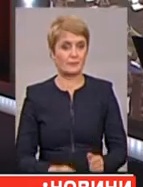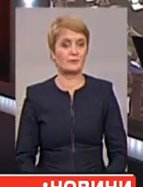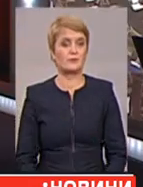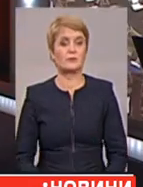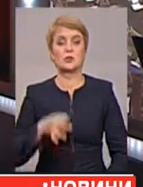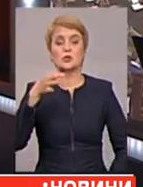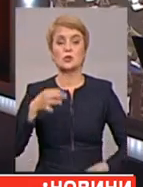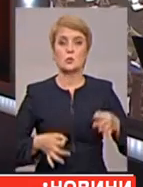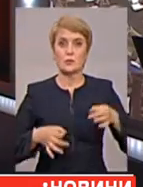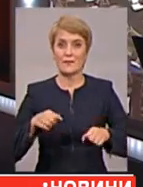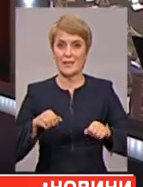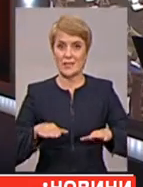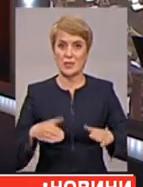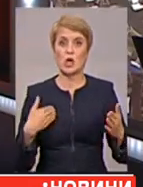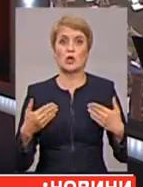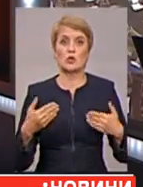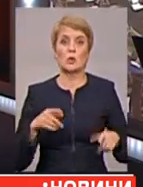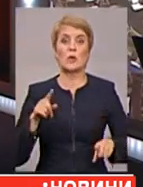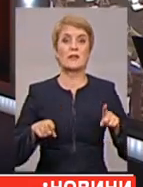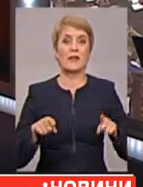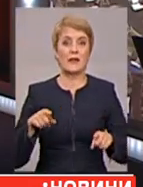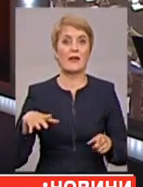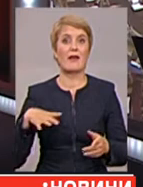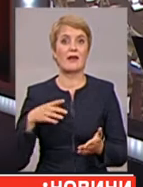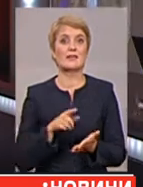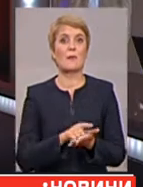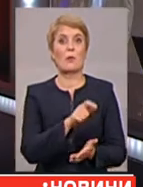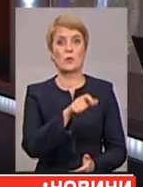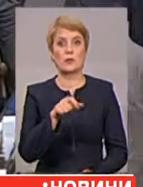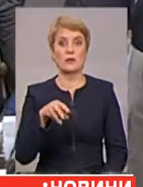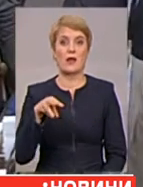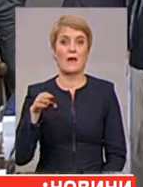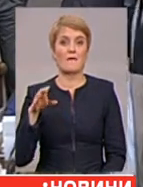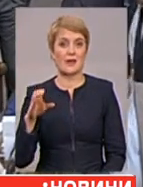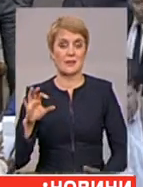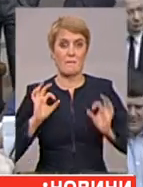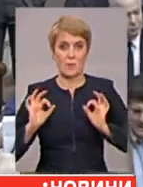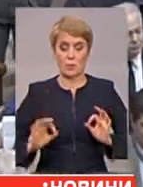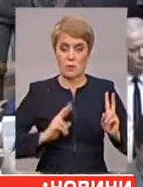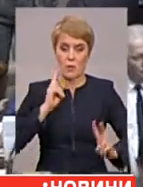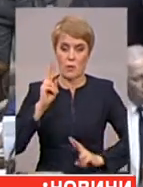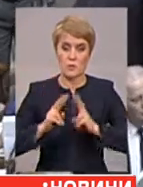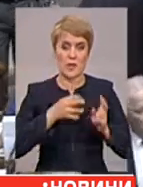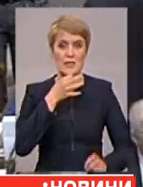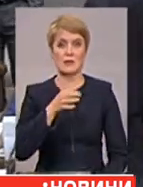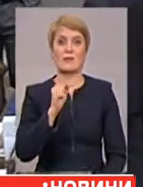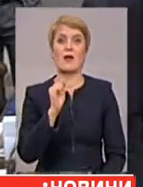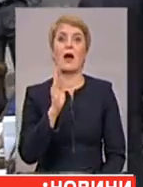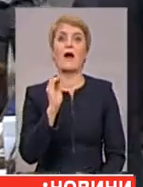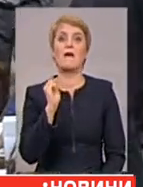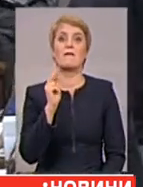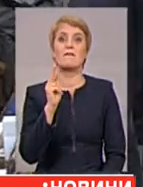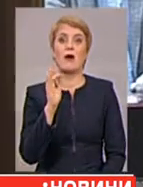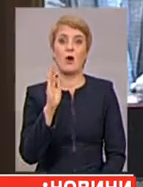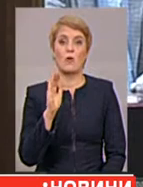Судові рішення щодо деяких експодатківців МВС і прокуратура оскаржать. Про це розповів міністр внутрішніх справ Арсен Аваков в парламенті. Там